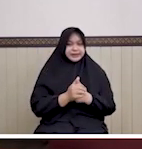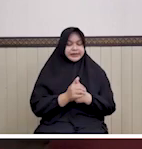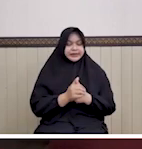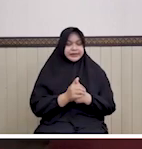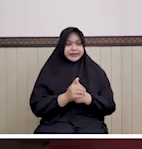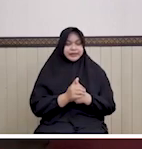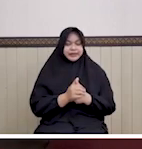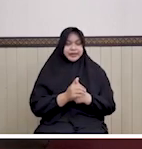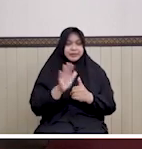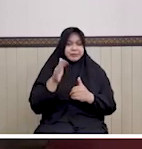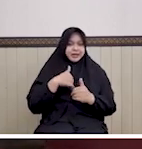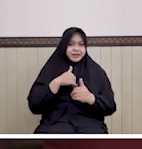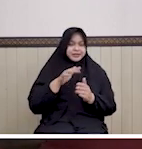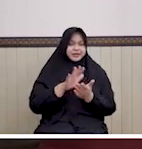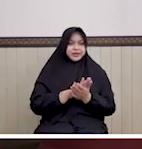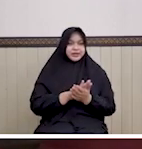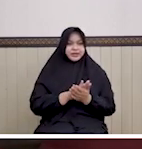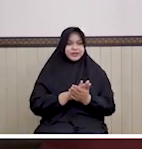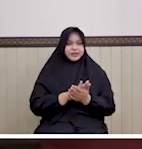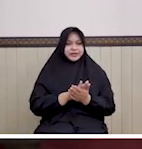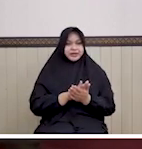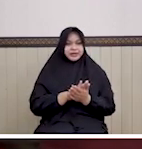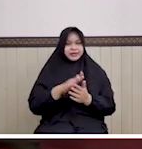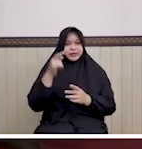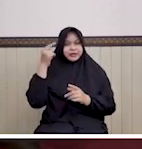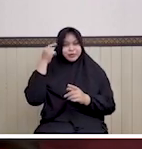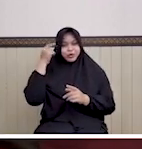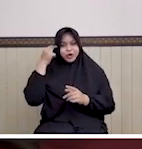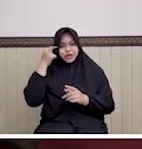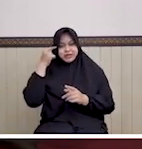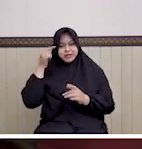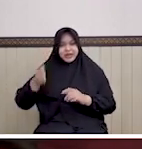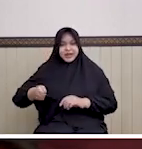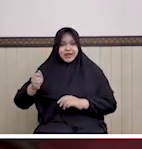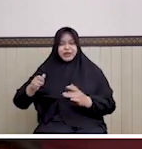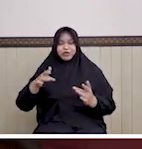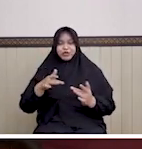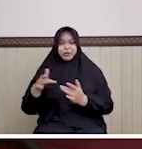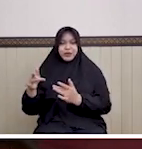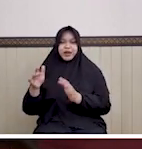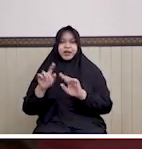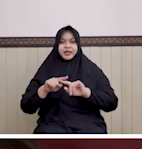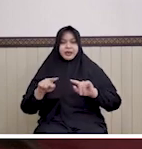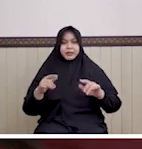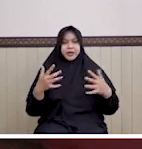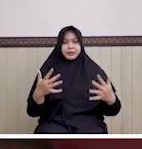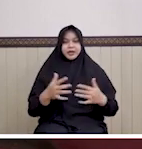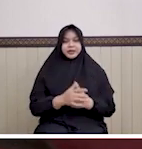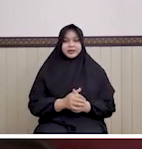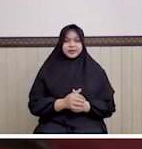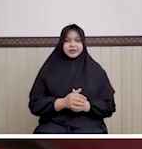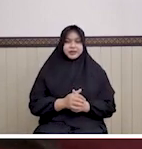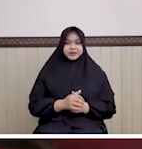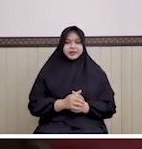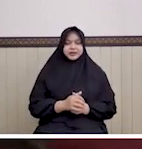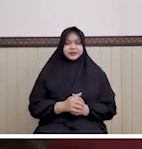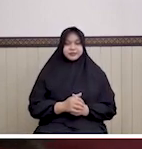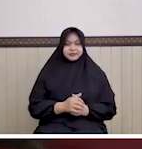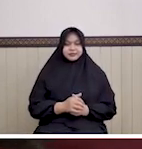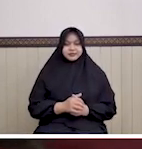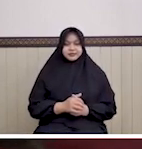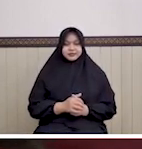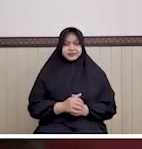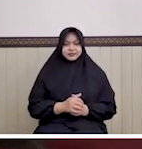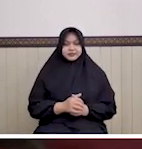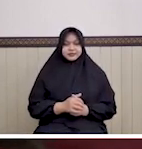menset nya masih mengabaikan pola menset legalistik formal tapi apakah itu kemudian sekarang